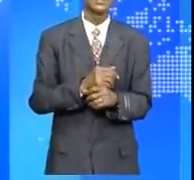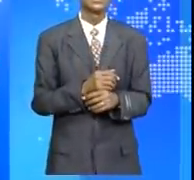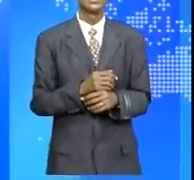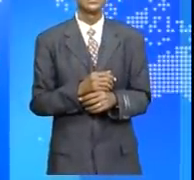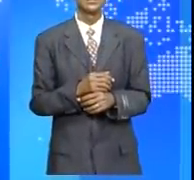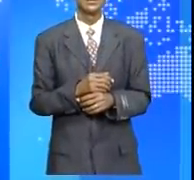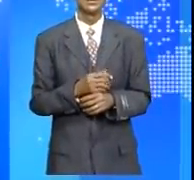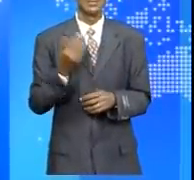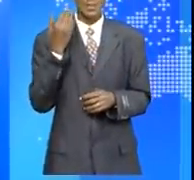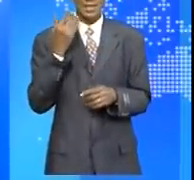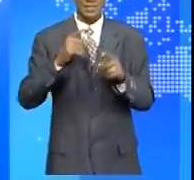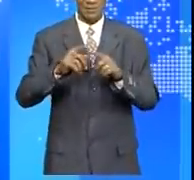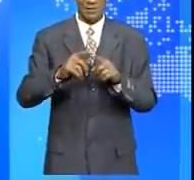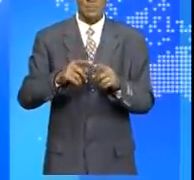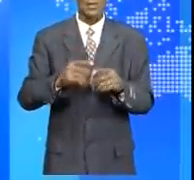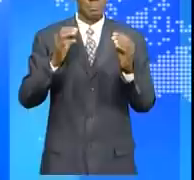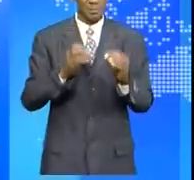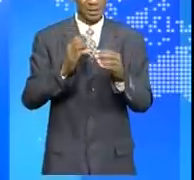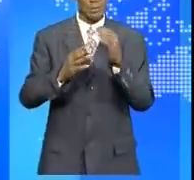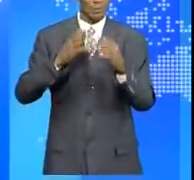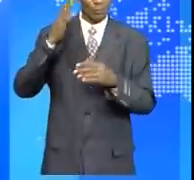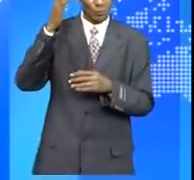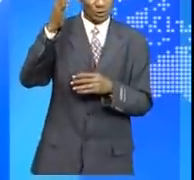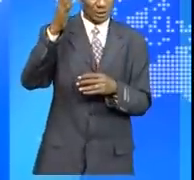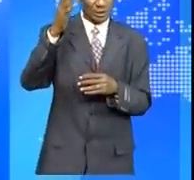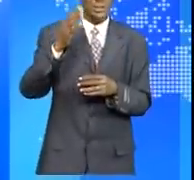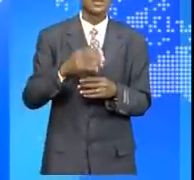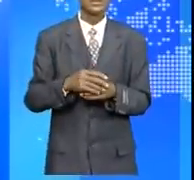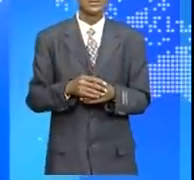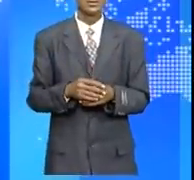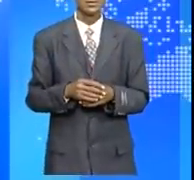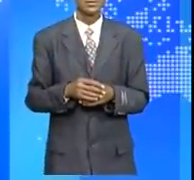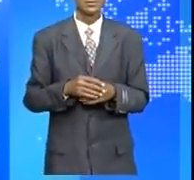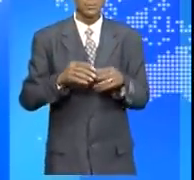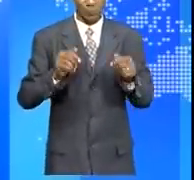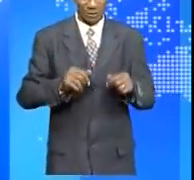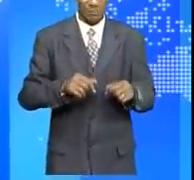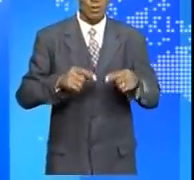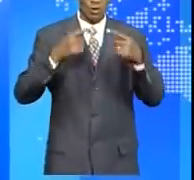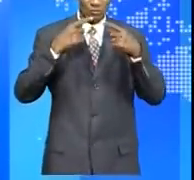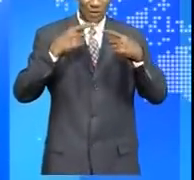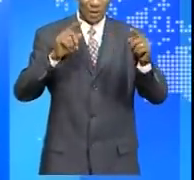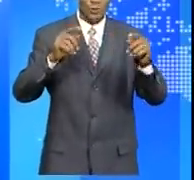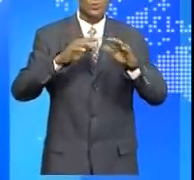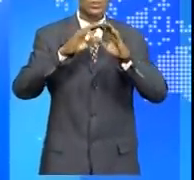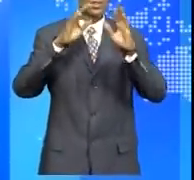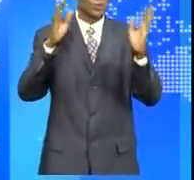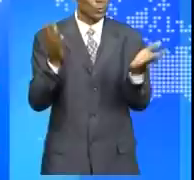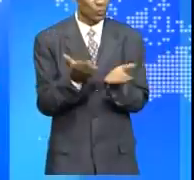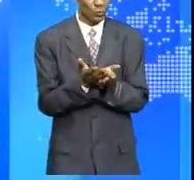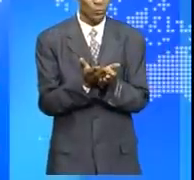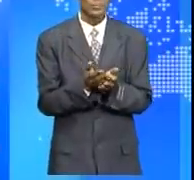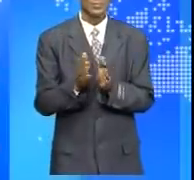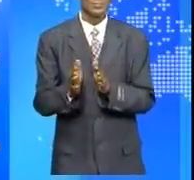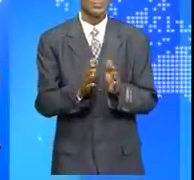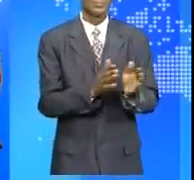sera communiqué ultérieurement. Fait à Kinshasa le 17 juin 2021, Guilain Niembo